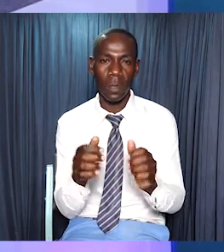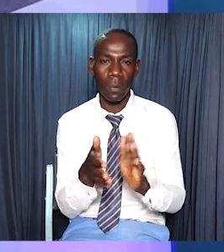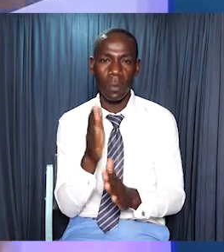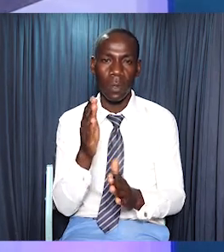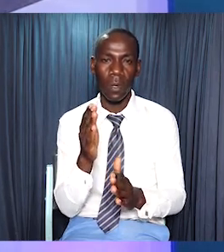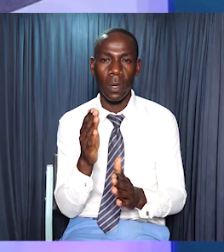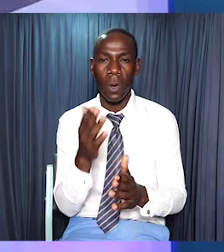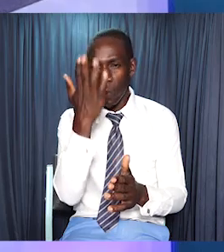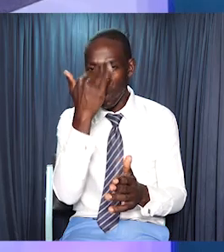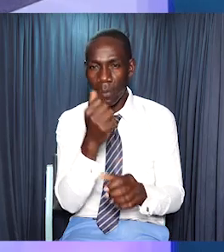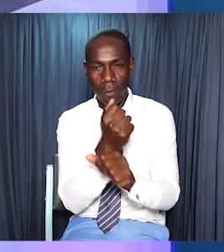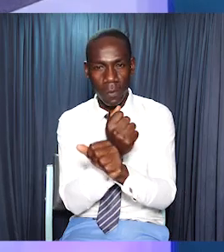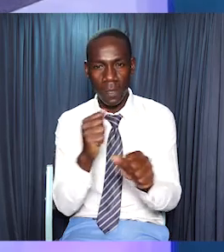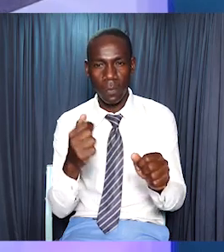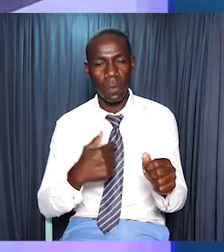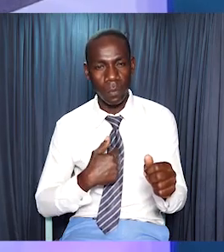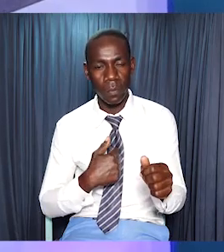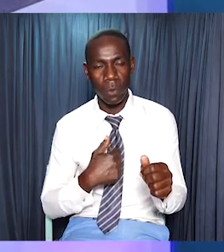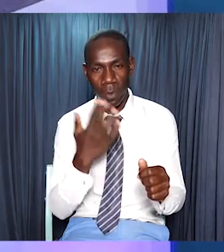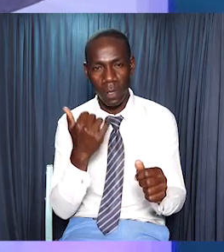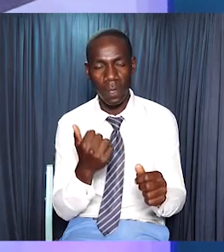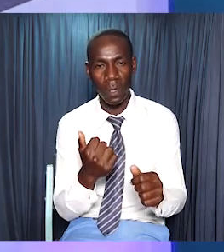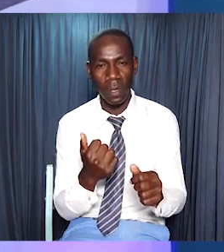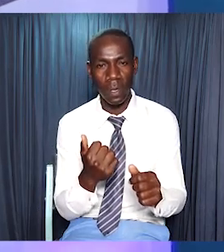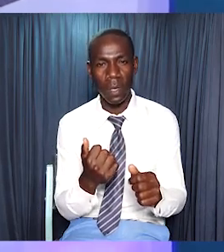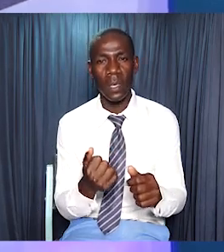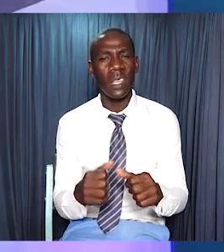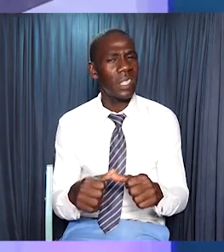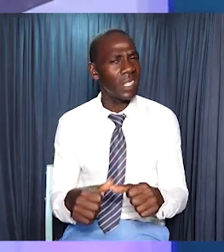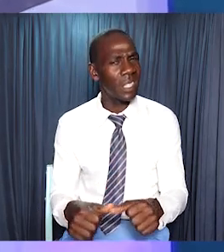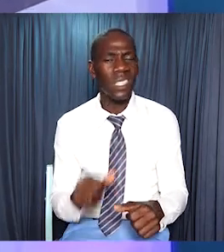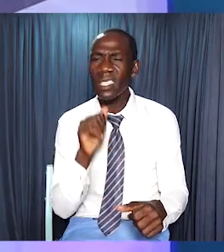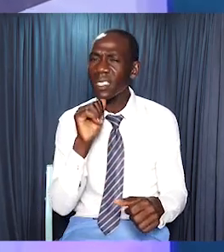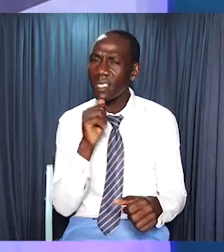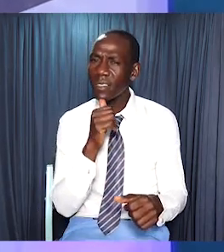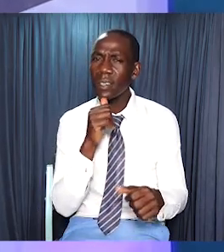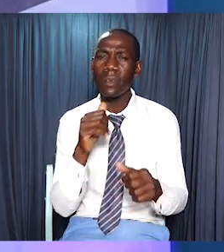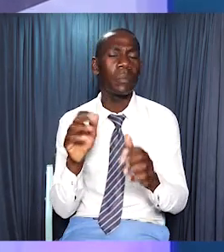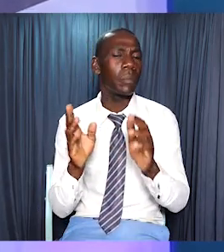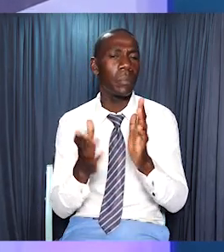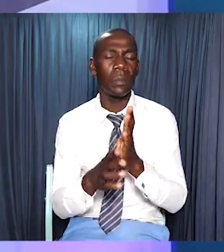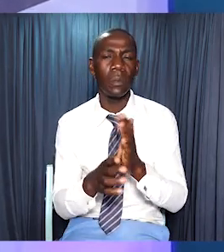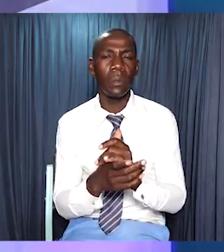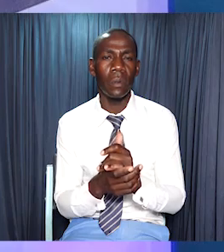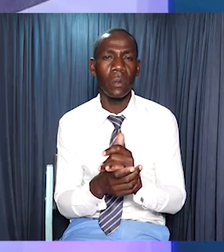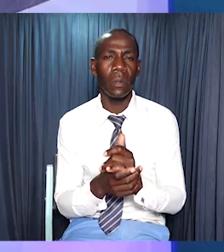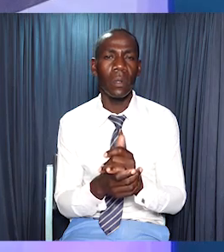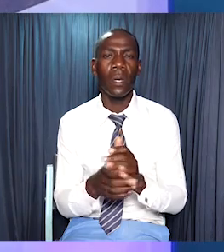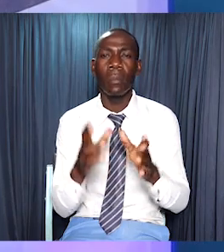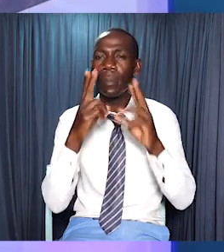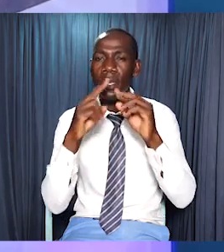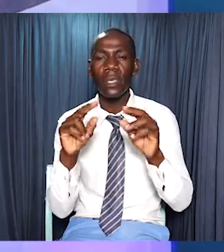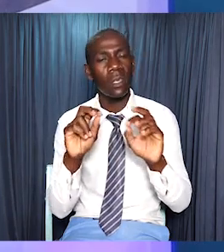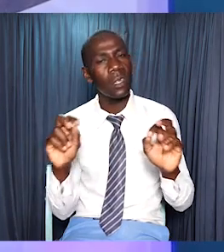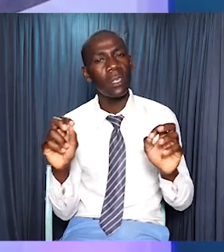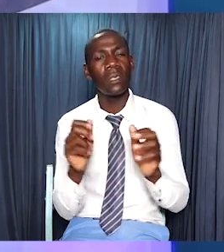Mbona nilimeokolewa? Why am I saved? Na bado naishi maisha duni. And I'm still living in a destitute state. Amani sijaifikia.